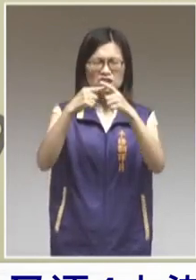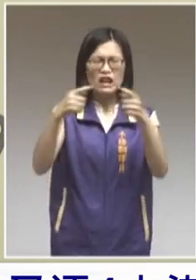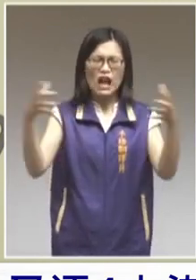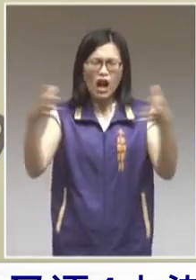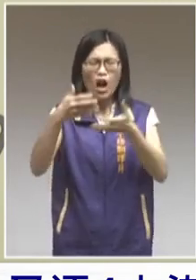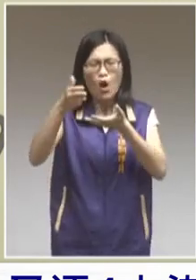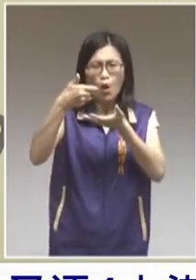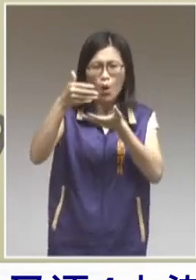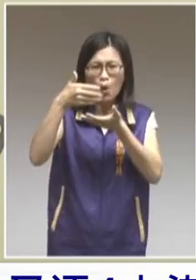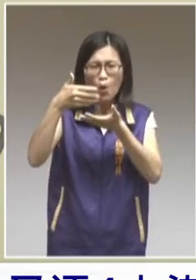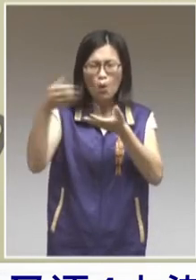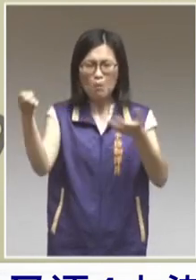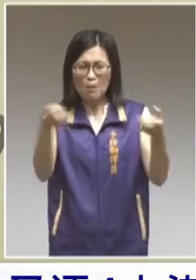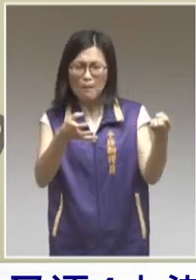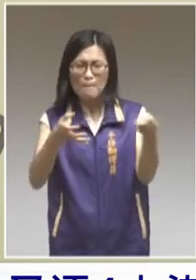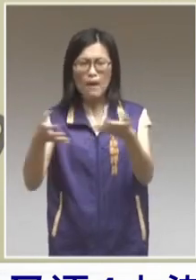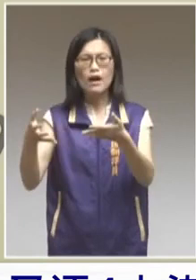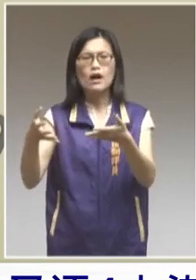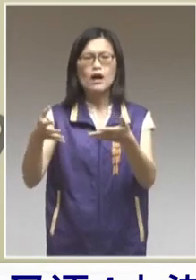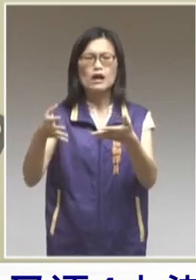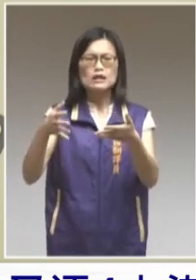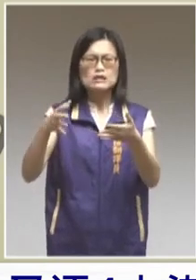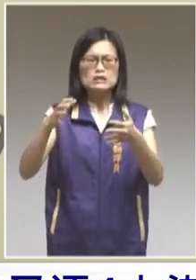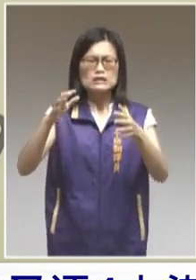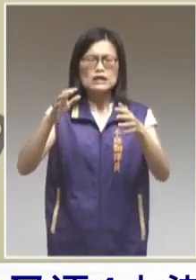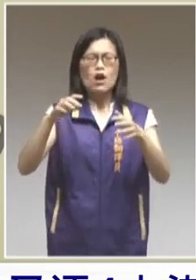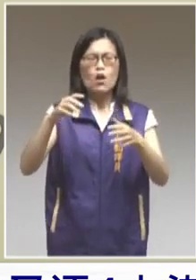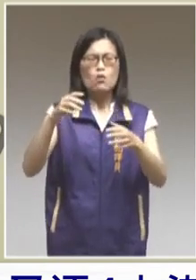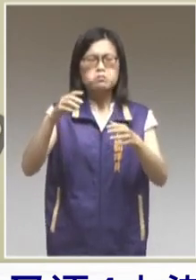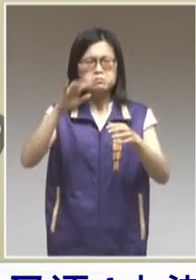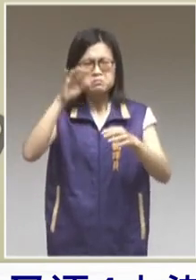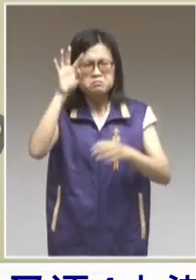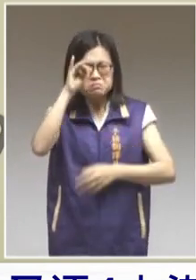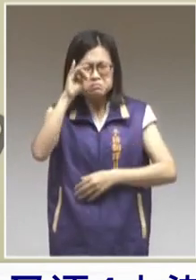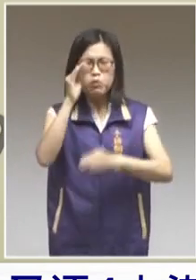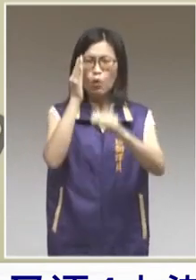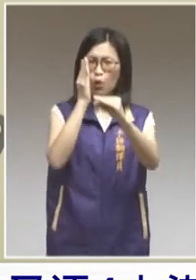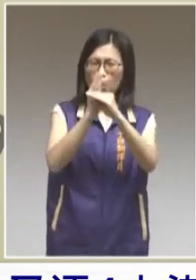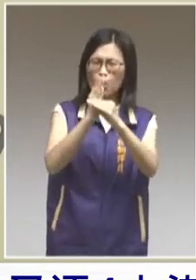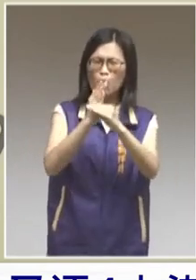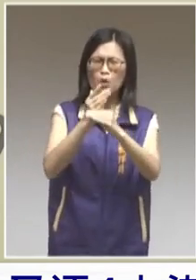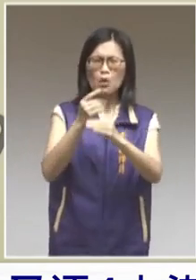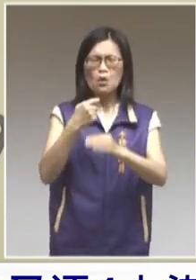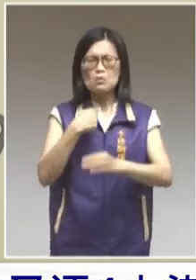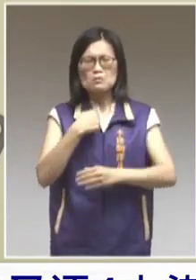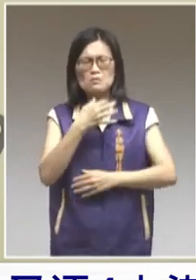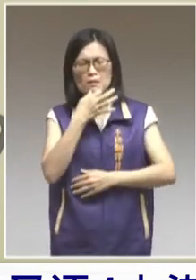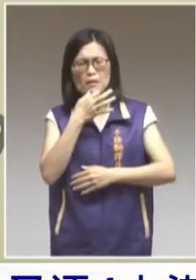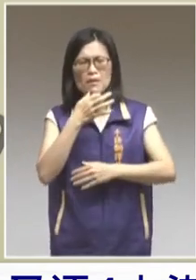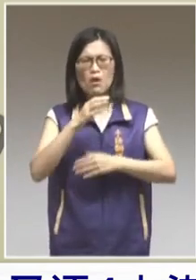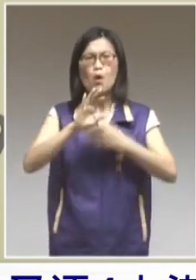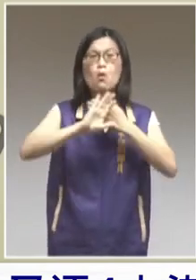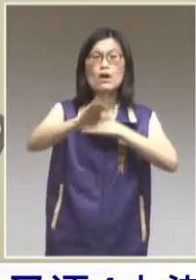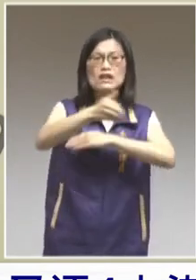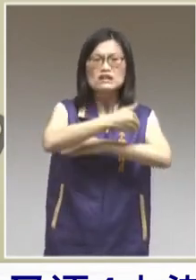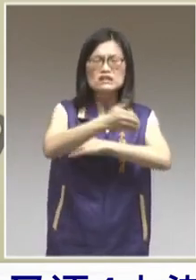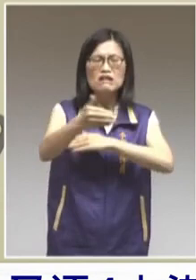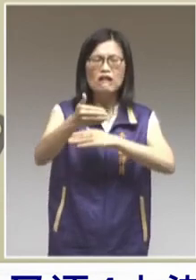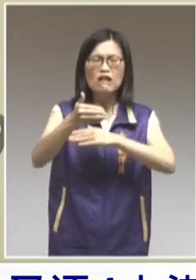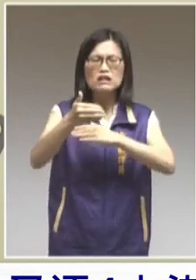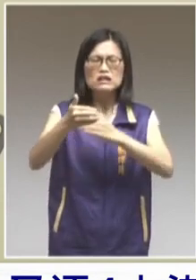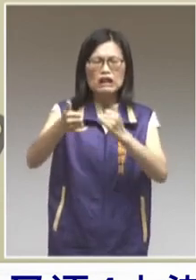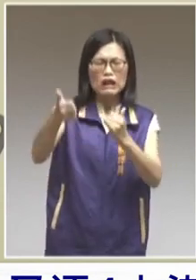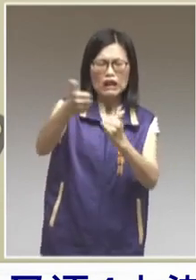餐那详细的刚才我们还在清查因为它也涉及到一些跨县市的移动。那也